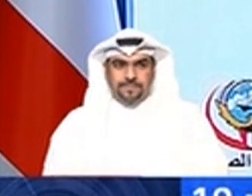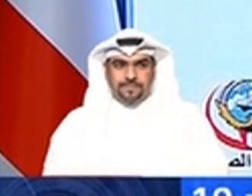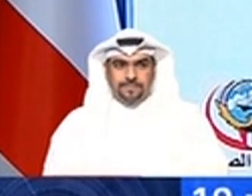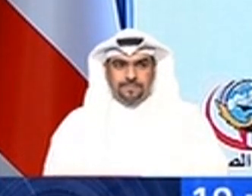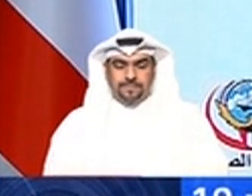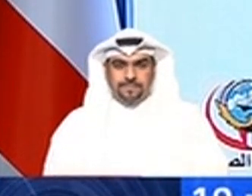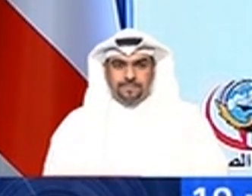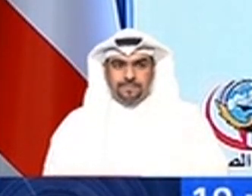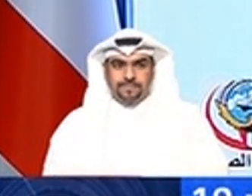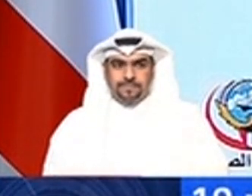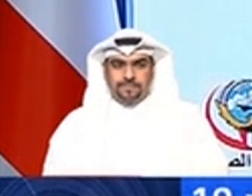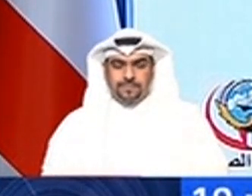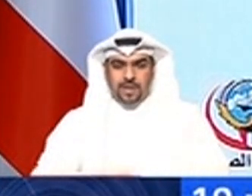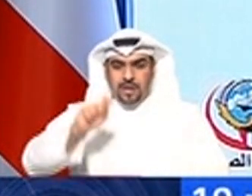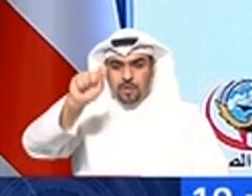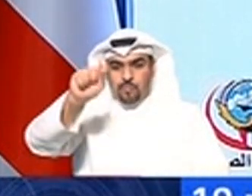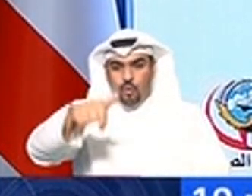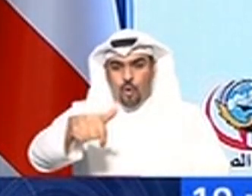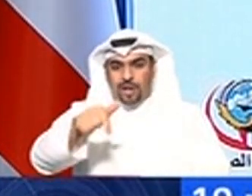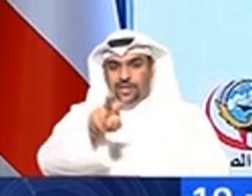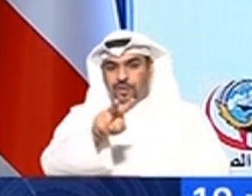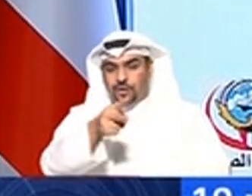بلغ عدد المواطنين الكويتيين منهم